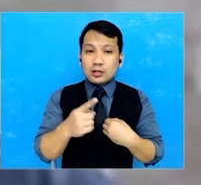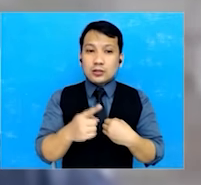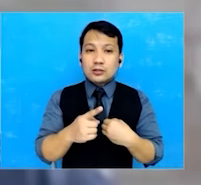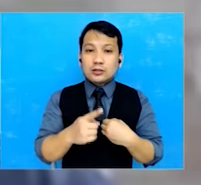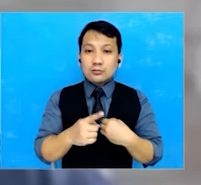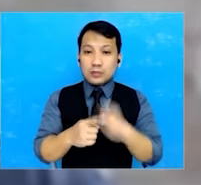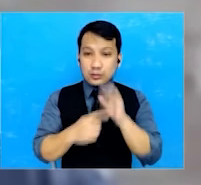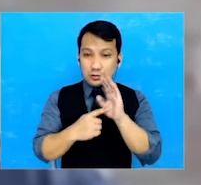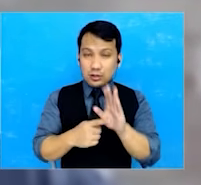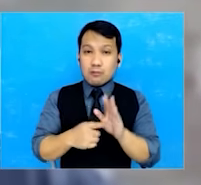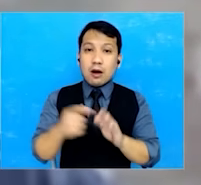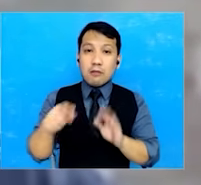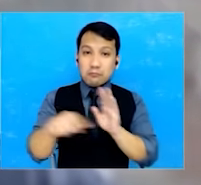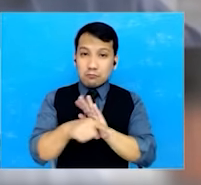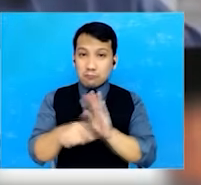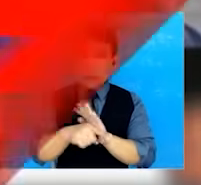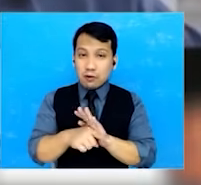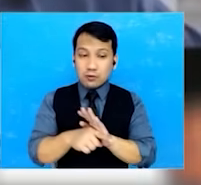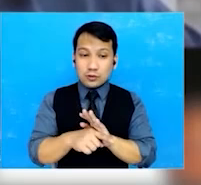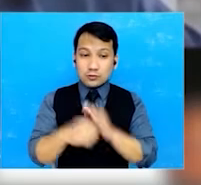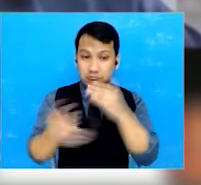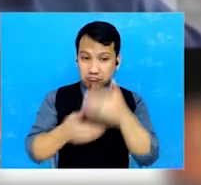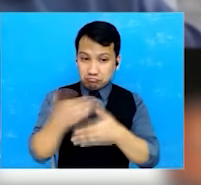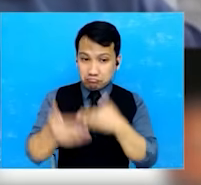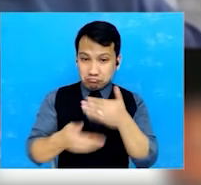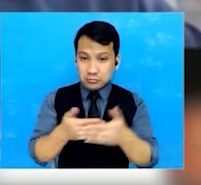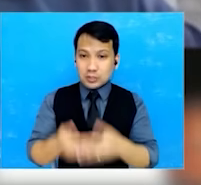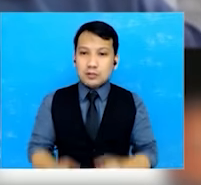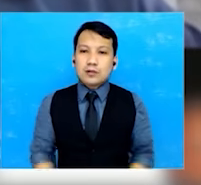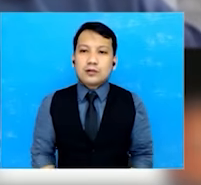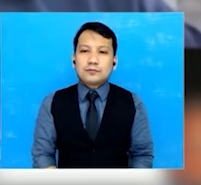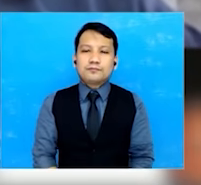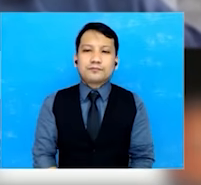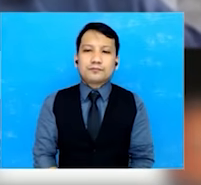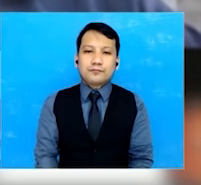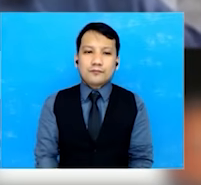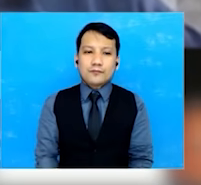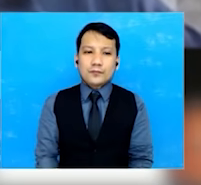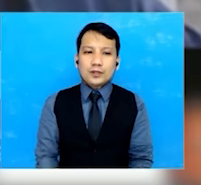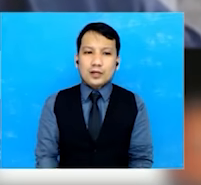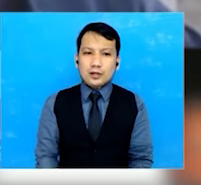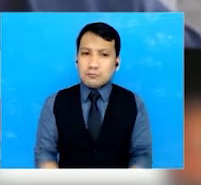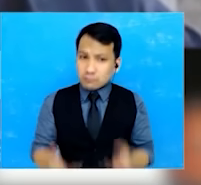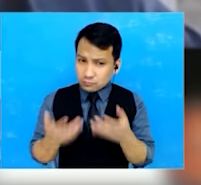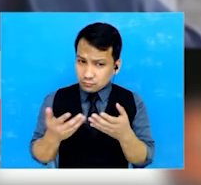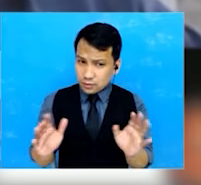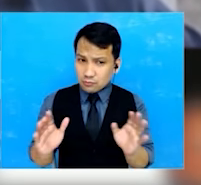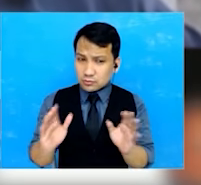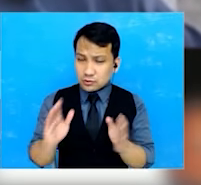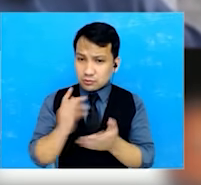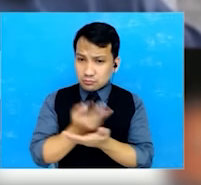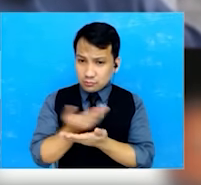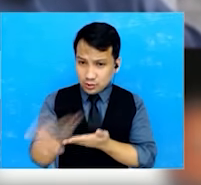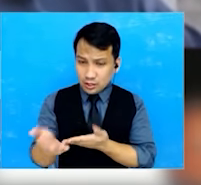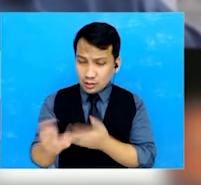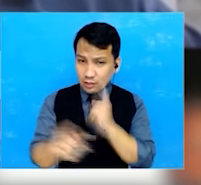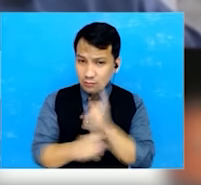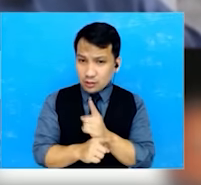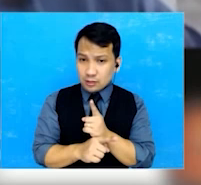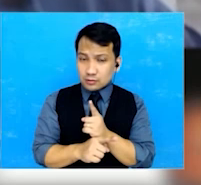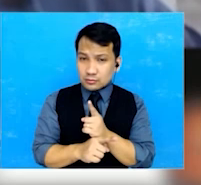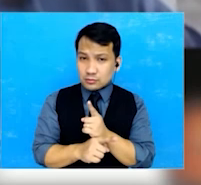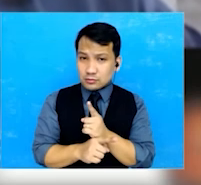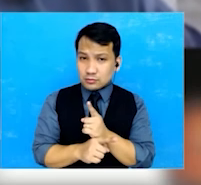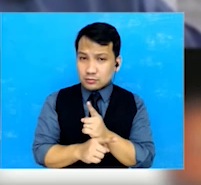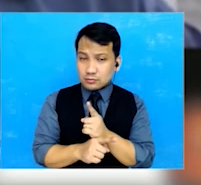labag sa proseso. The delivery happened after binayaran. Yes, Your Honor. Tama. So